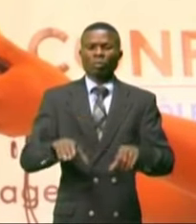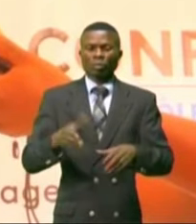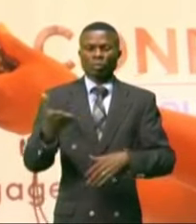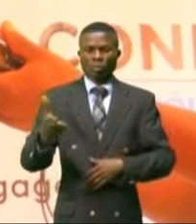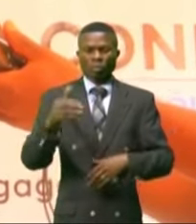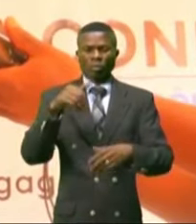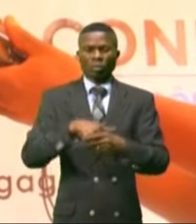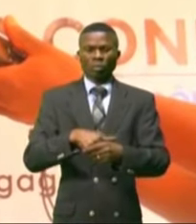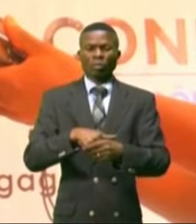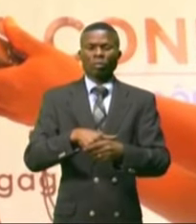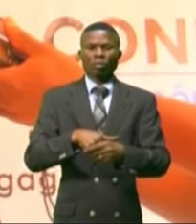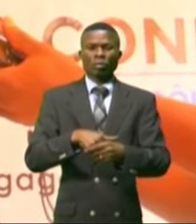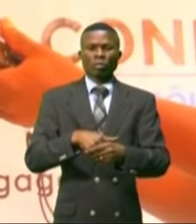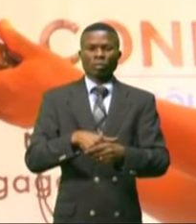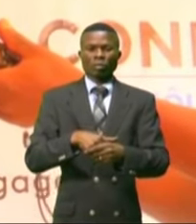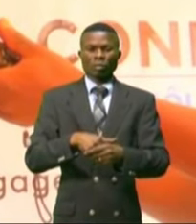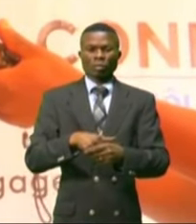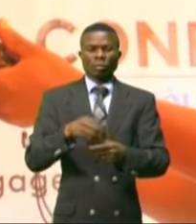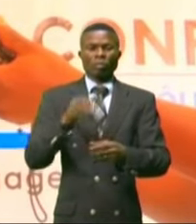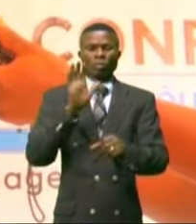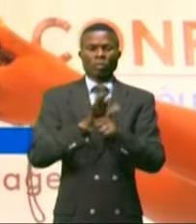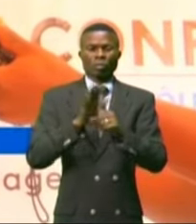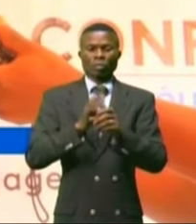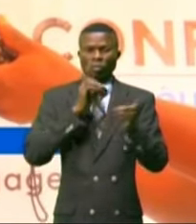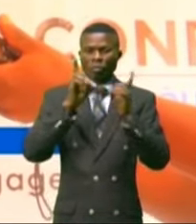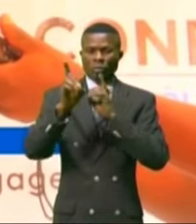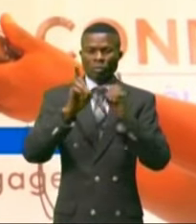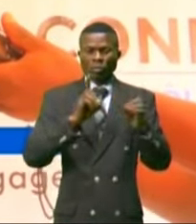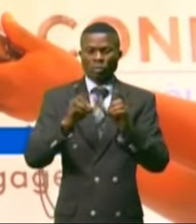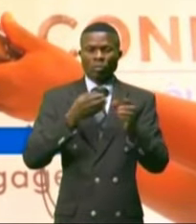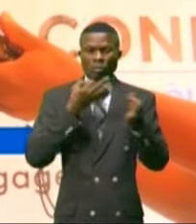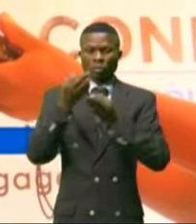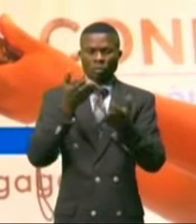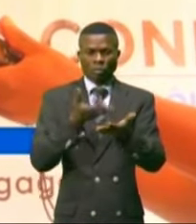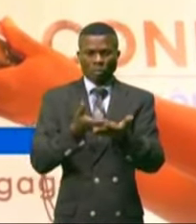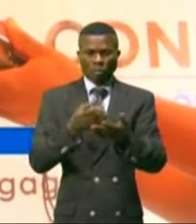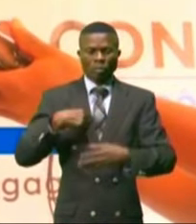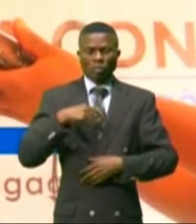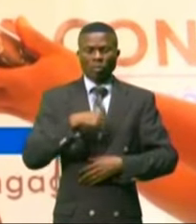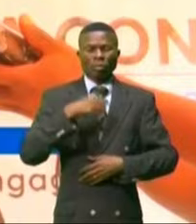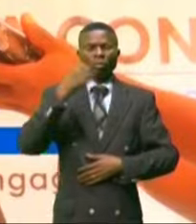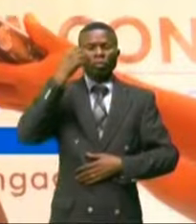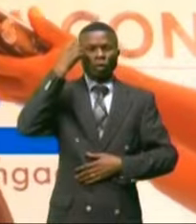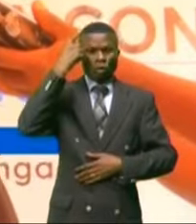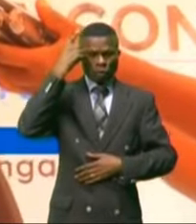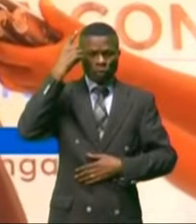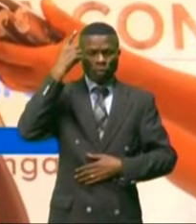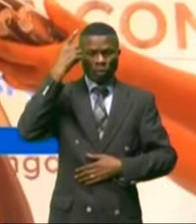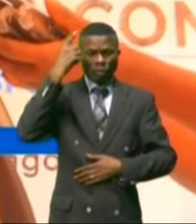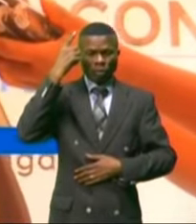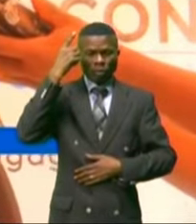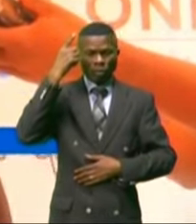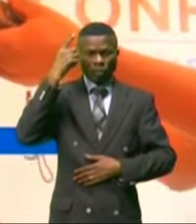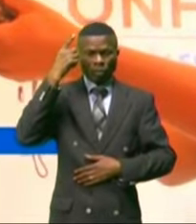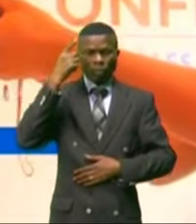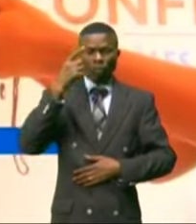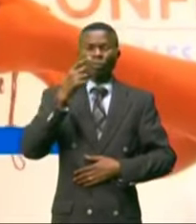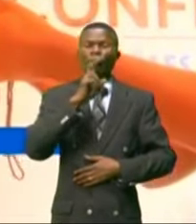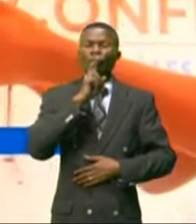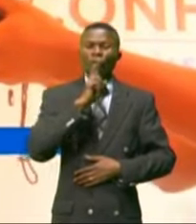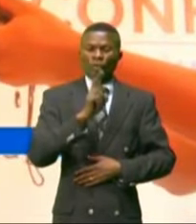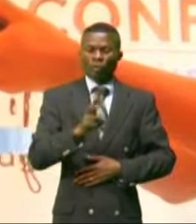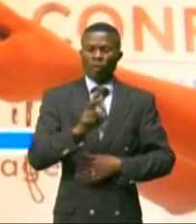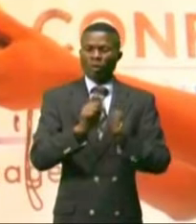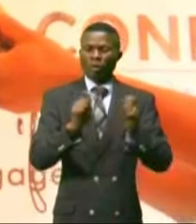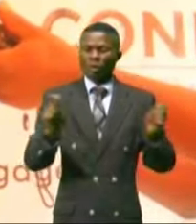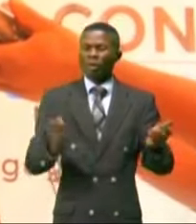travers les différents exposés, nous nous sommes rendus compte que c'était vraiment